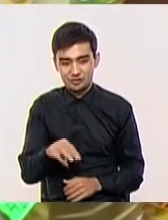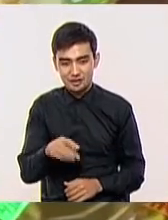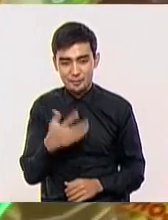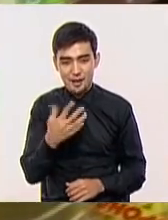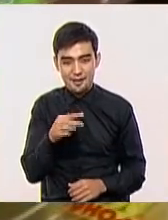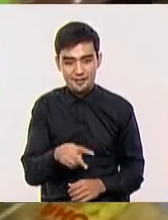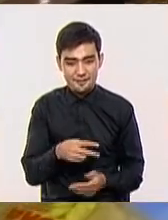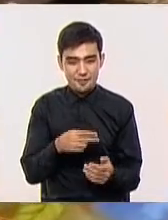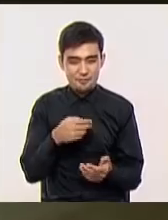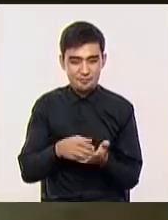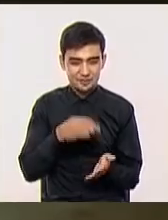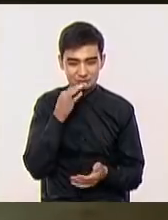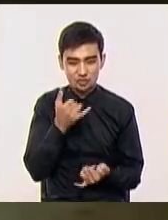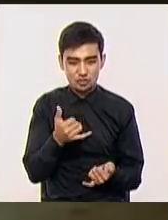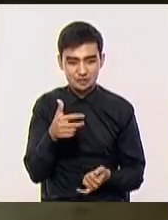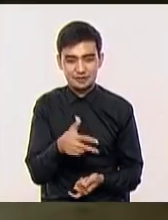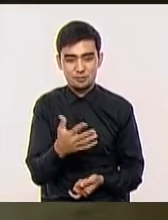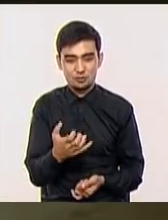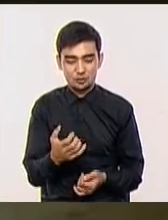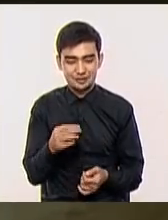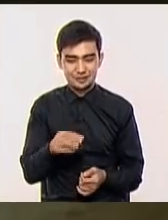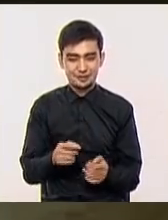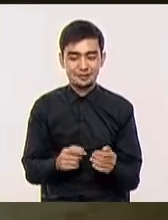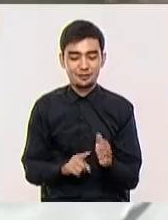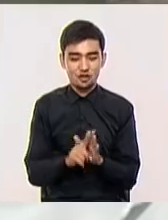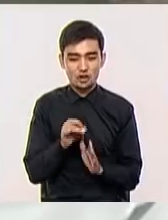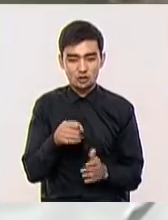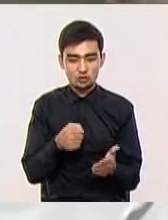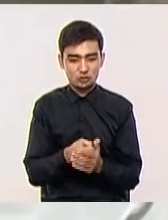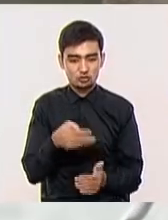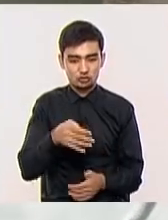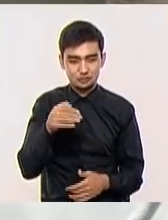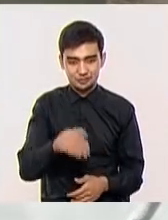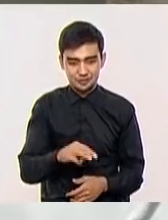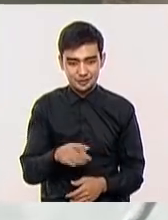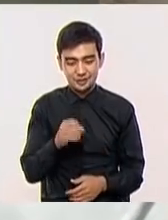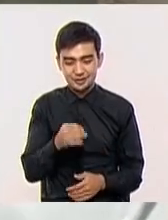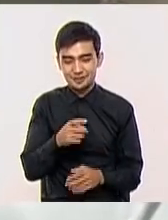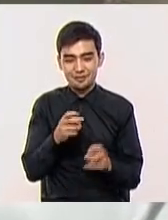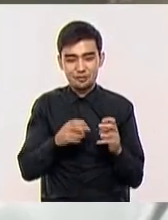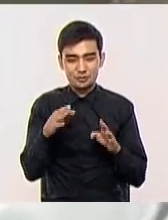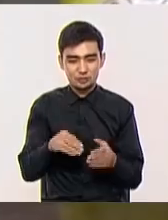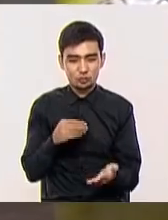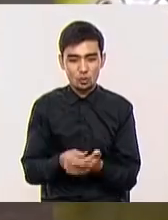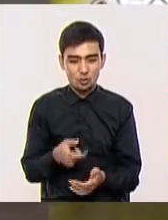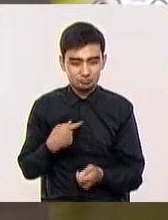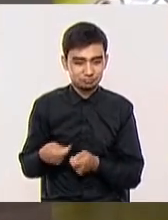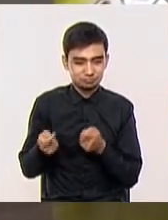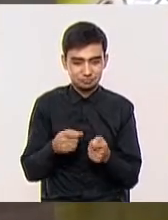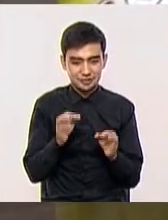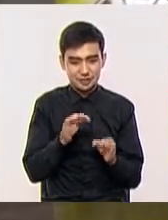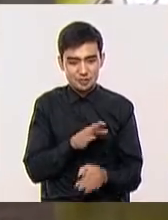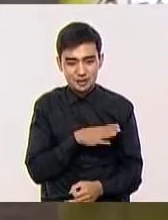5 литрлік сұйық май қазір 3500-нан басталып 4000 теңгеге дейін жетеді. Тасымалдаушылар оны зауыттан қымбат бағаға келетінімен